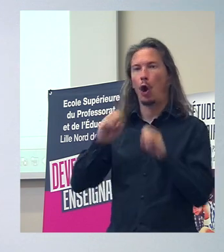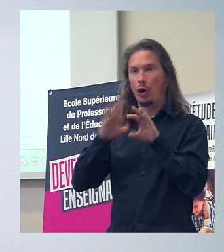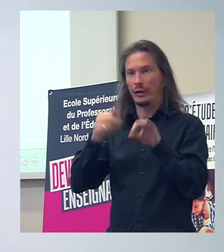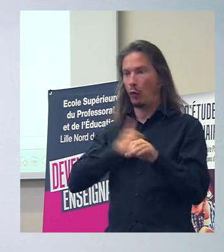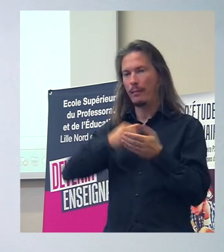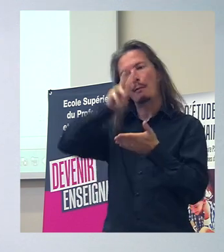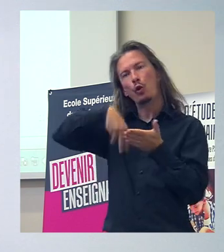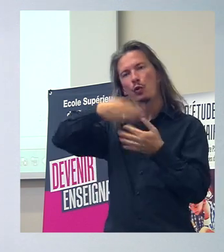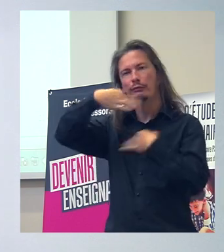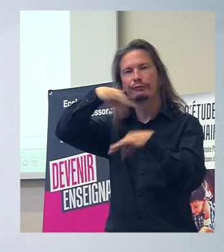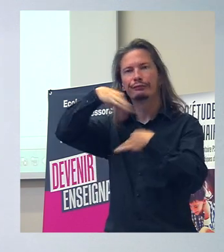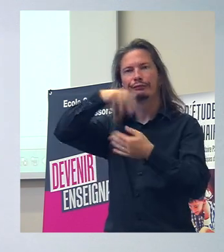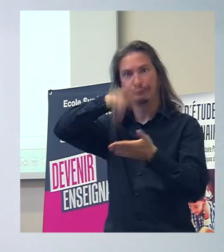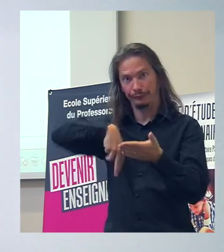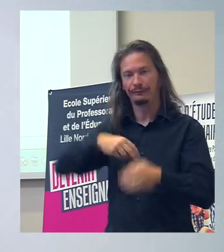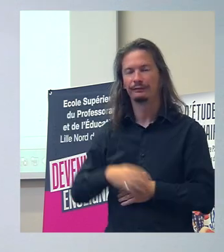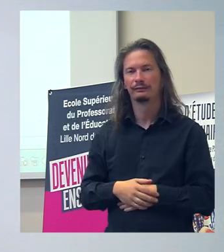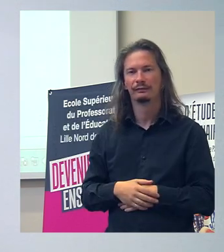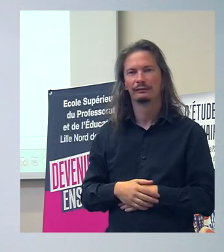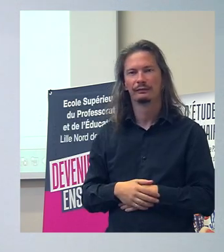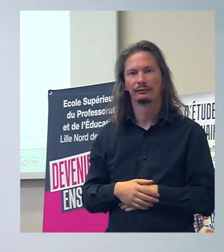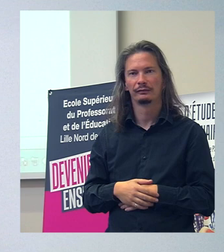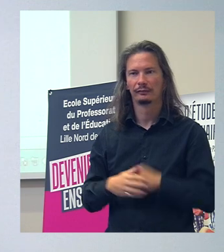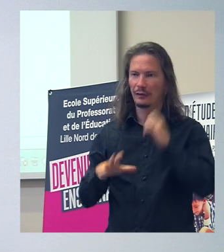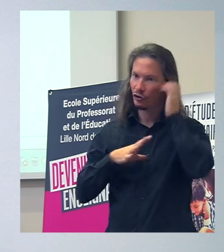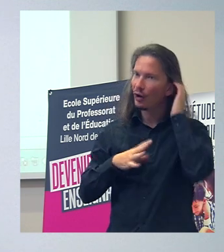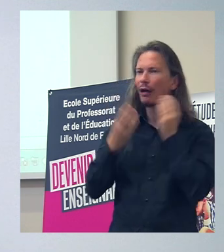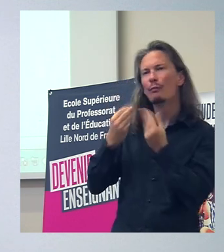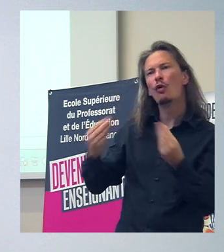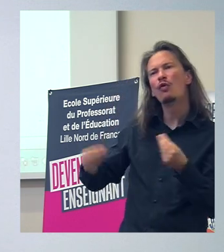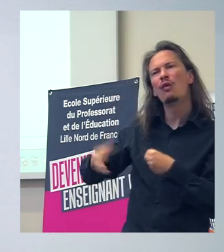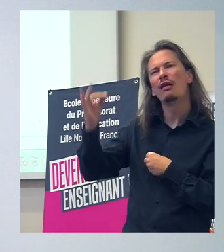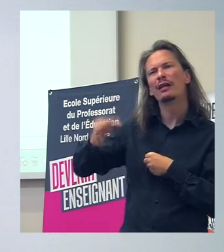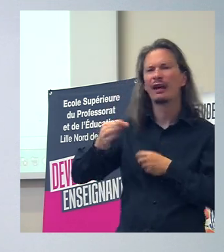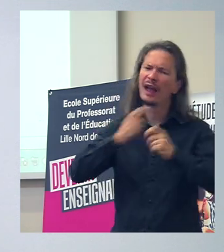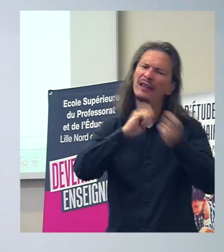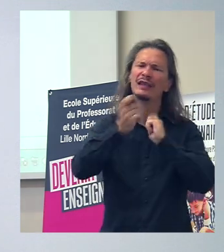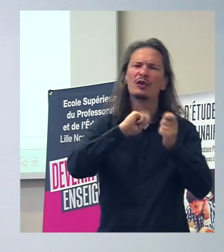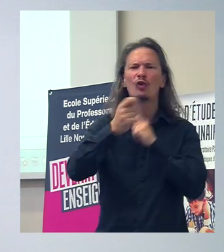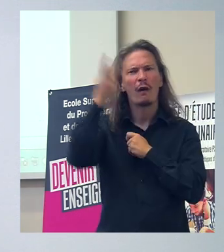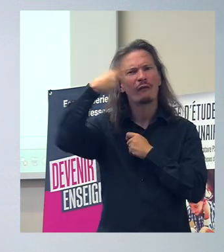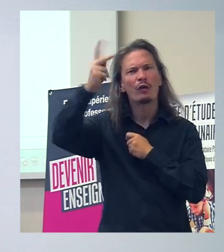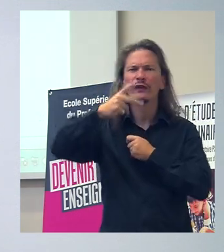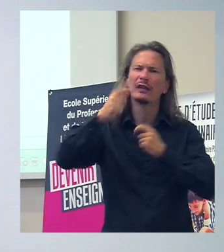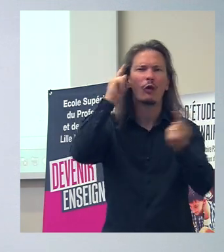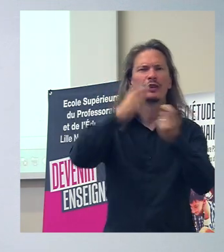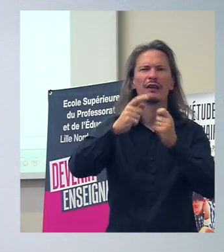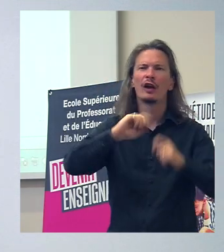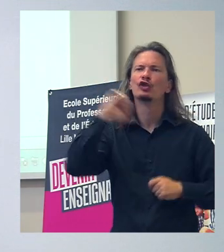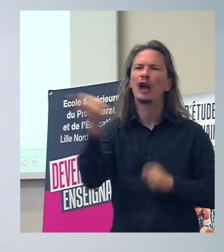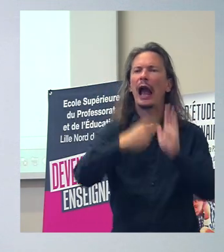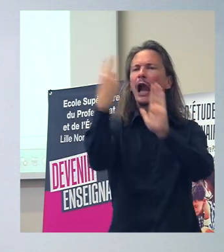l'enseignant. Donc là aussi, il y a plein de gens qui proposent de faire des discussions à visée philosophique où chacun lit,